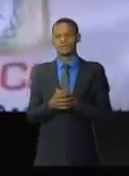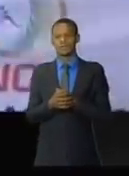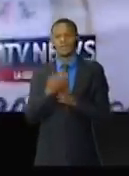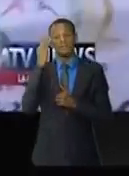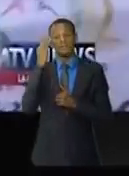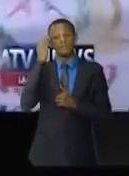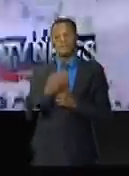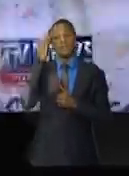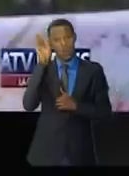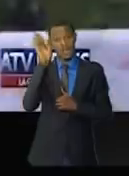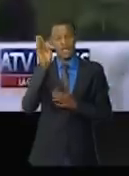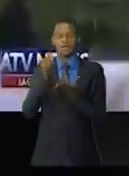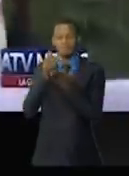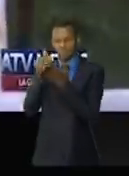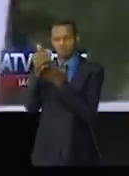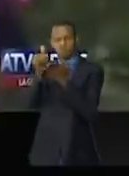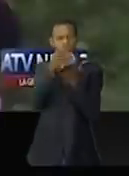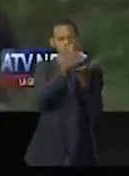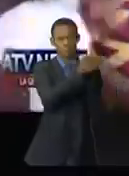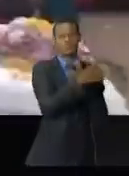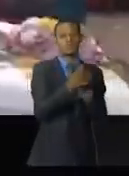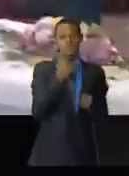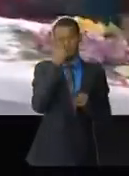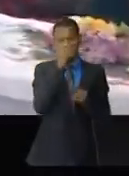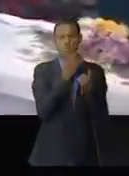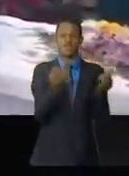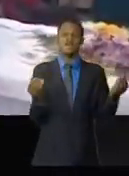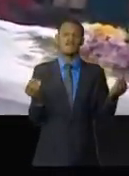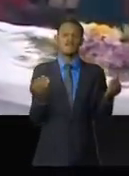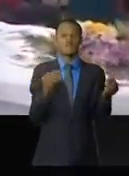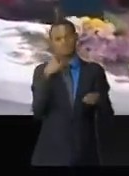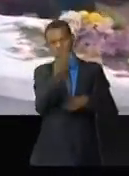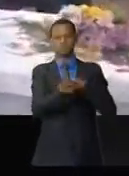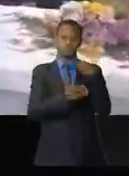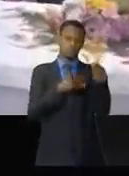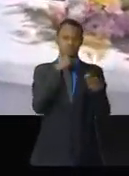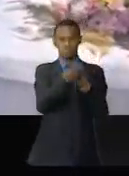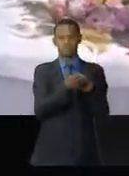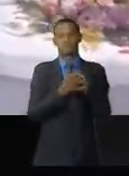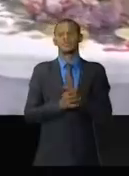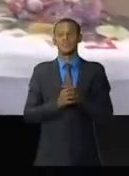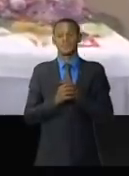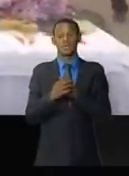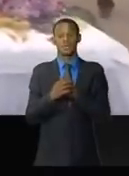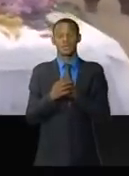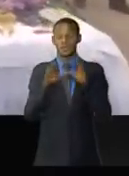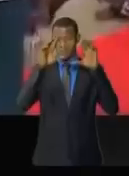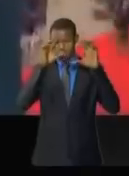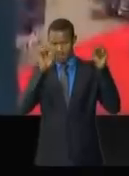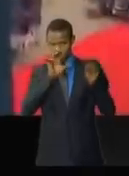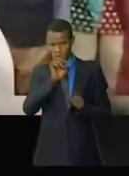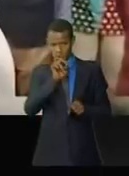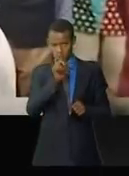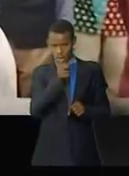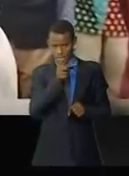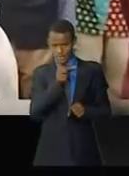Boboy, présidente de Libanco, s'est satisfaite de cette activité qui s'inscrit dans l'initiative de la Fondation Denise Nyakiro Tshisekedi.